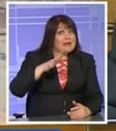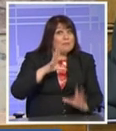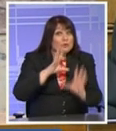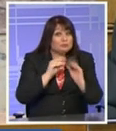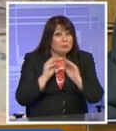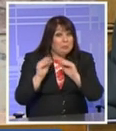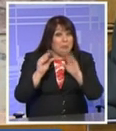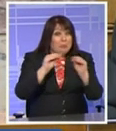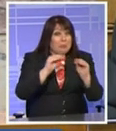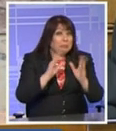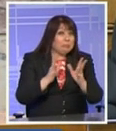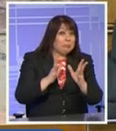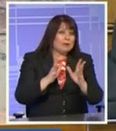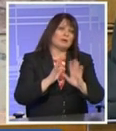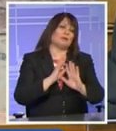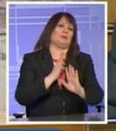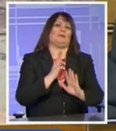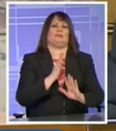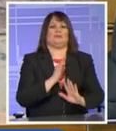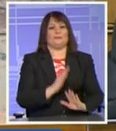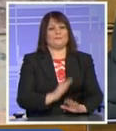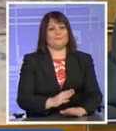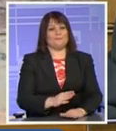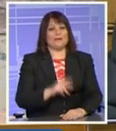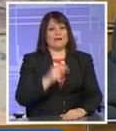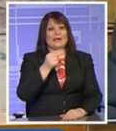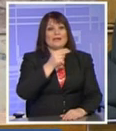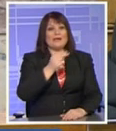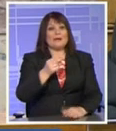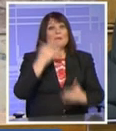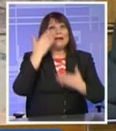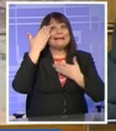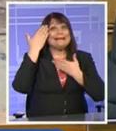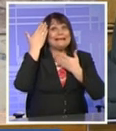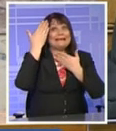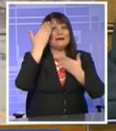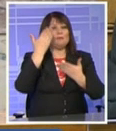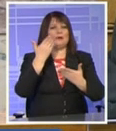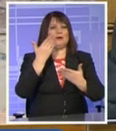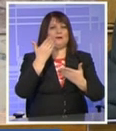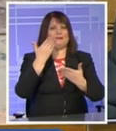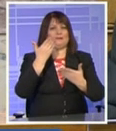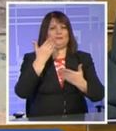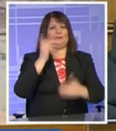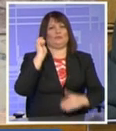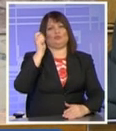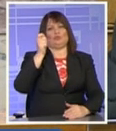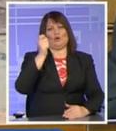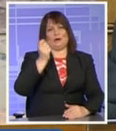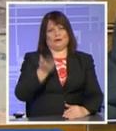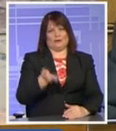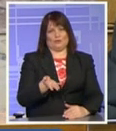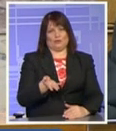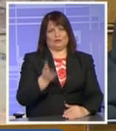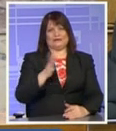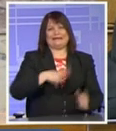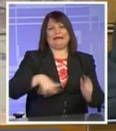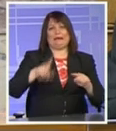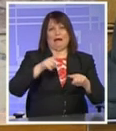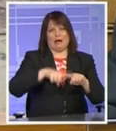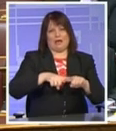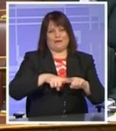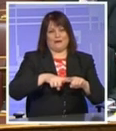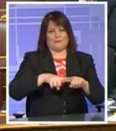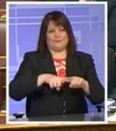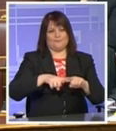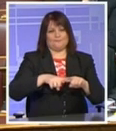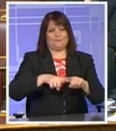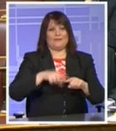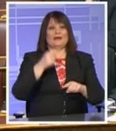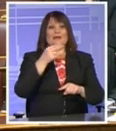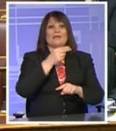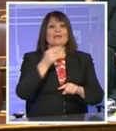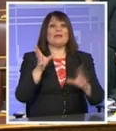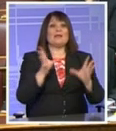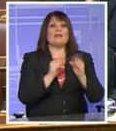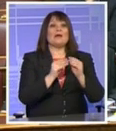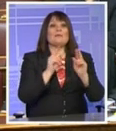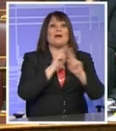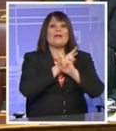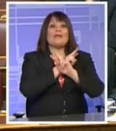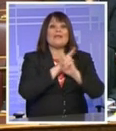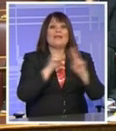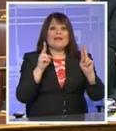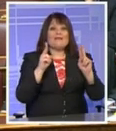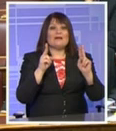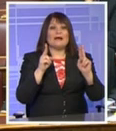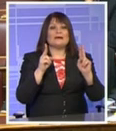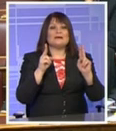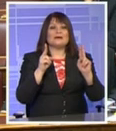και μισόλογα. Είναι θέμα τιμής για τον πολιτικό κόσμο στην χώρα μας. Είναι θέμα διαφάνειας, είναι θέμα